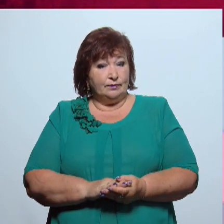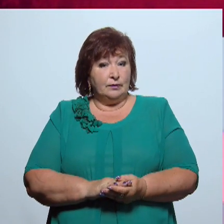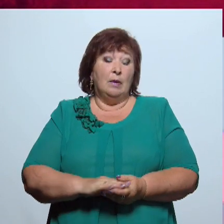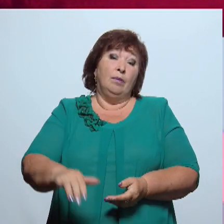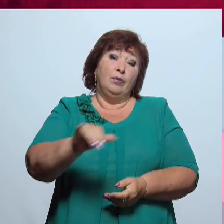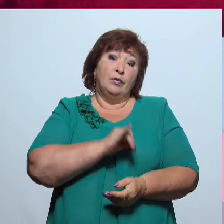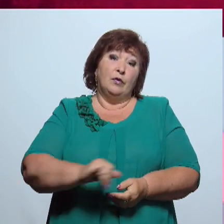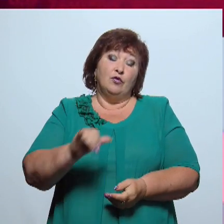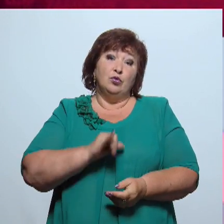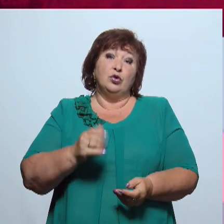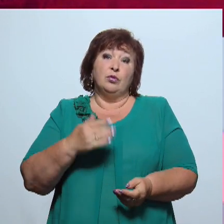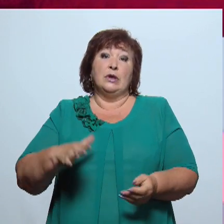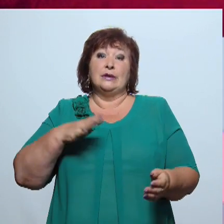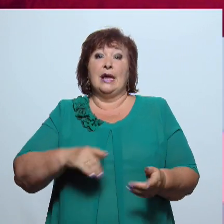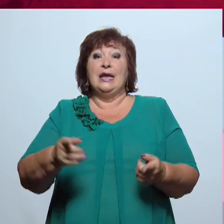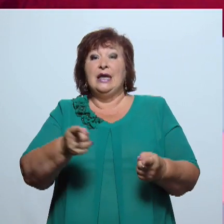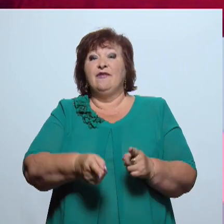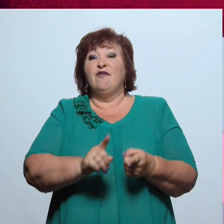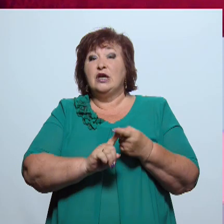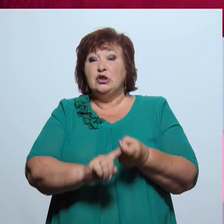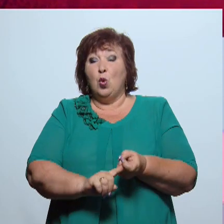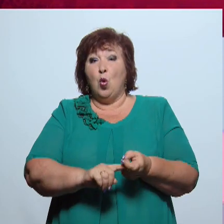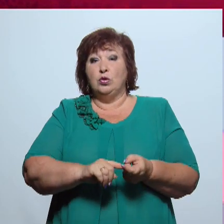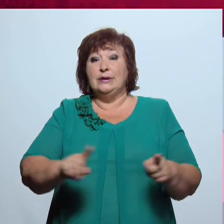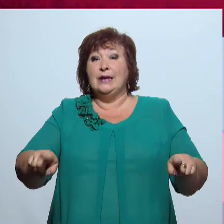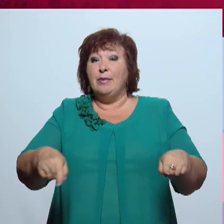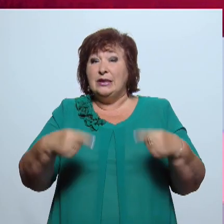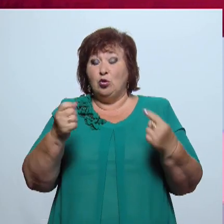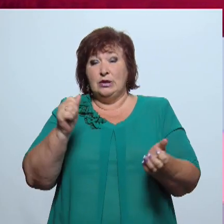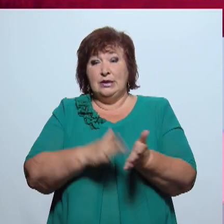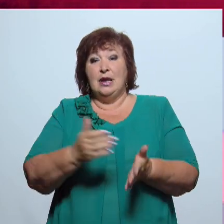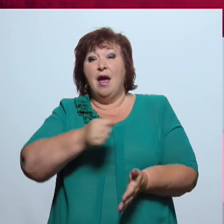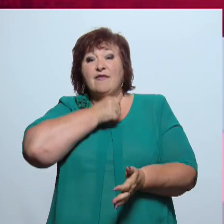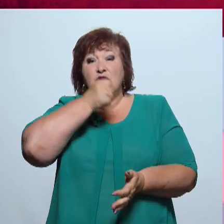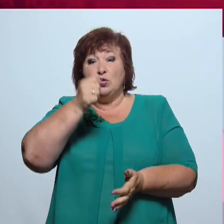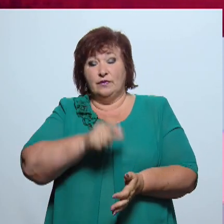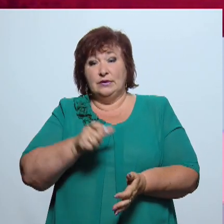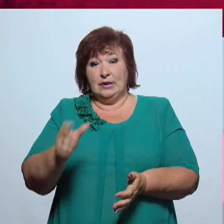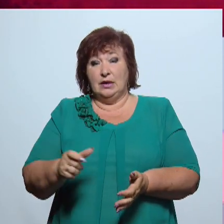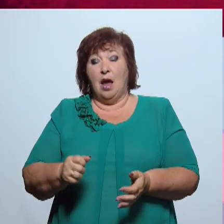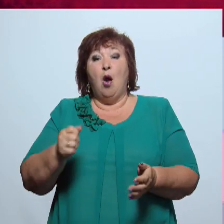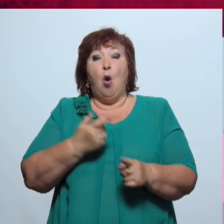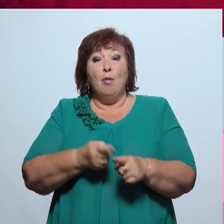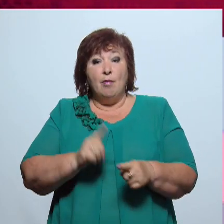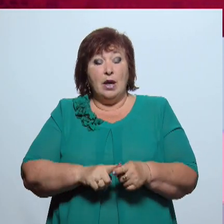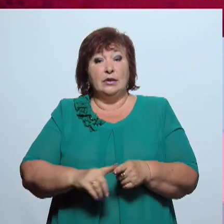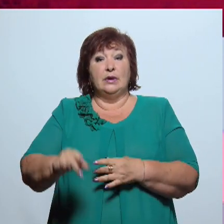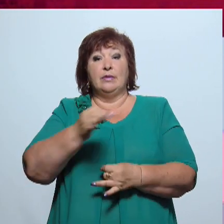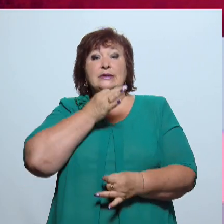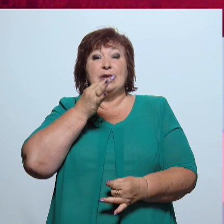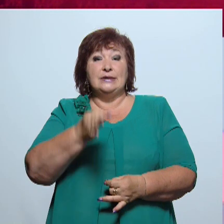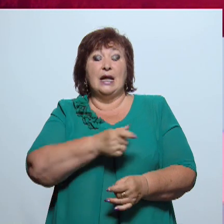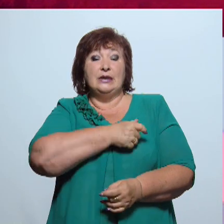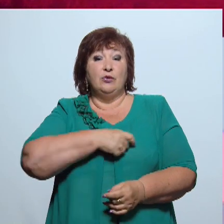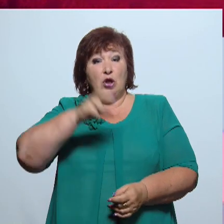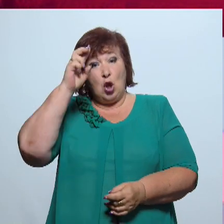В Удмуртии планируют открыть реабилитационный центр для взрослого населения. Об этом на встрече с медицинскими работниками региона рассказал